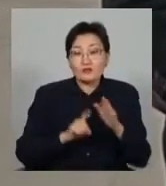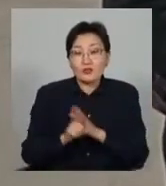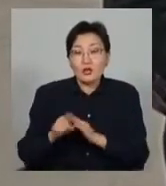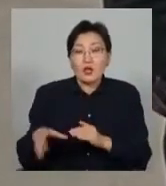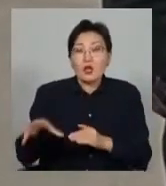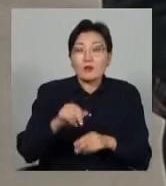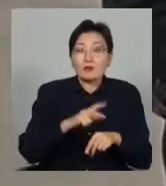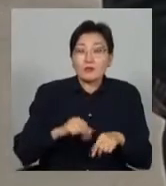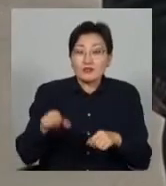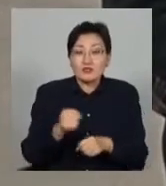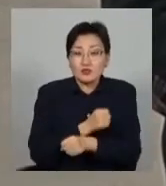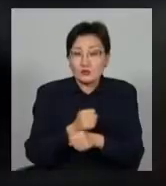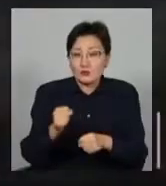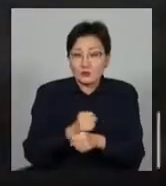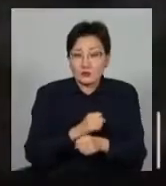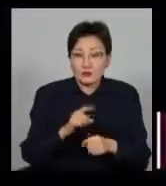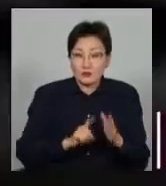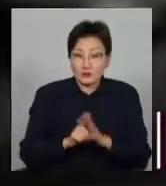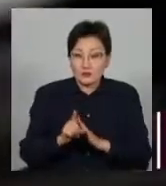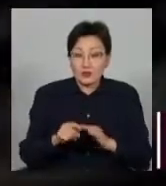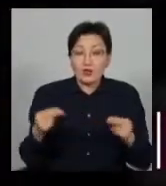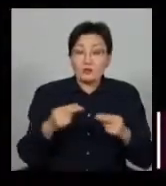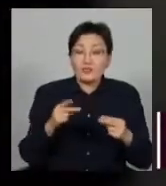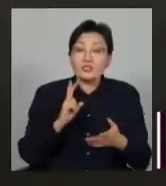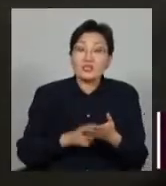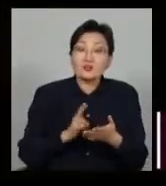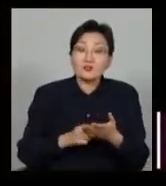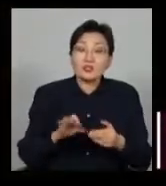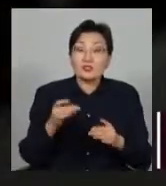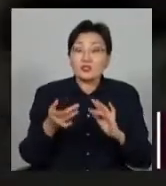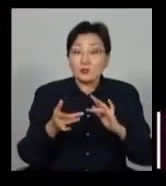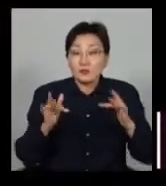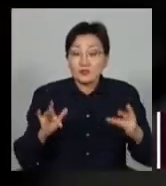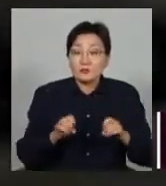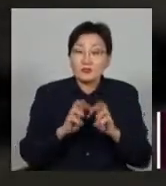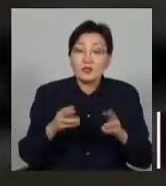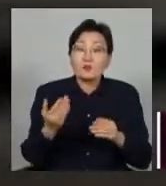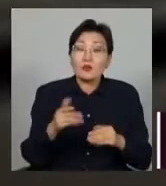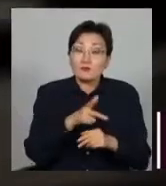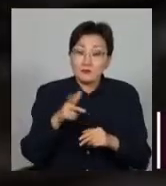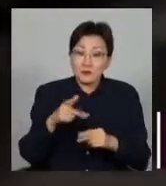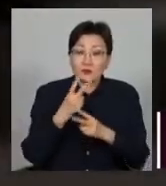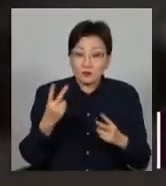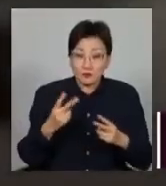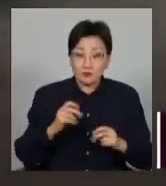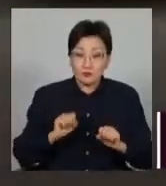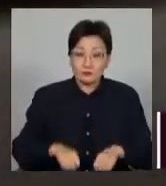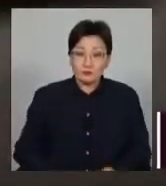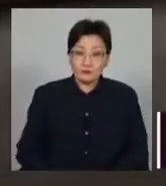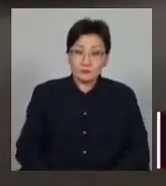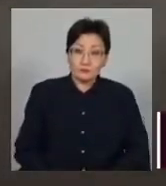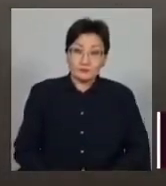түскен полицияны ұрып тонауға кірісті. Бұл куәгердің сөзіне дәлел ретінде әлеуметтік желіде тараған мына бір бейне жазбаны көрсетсек.